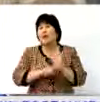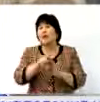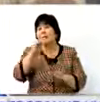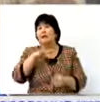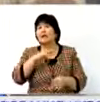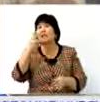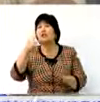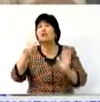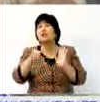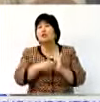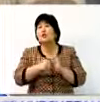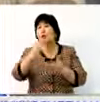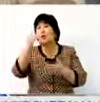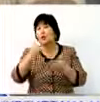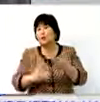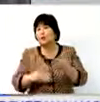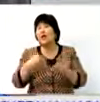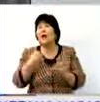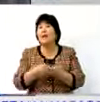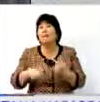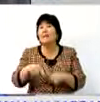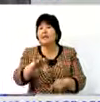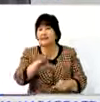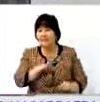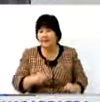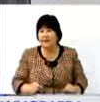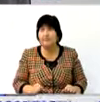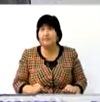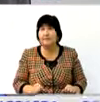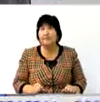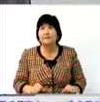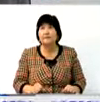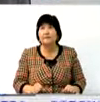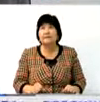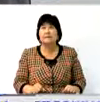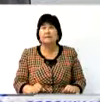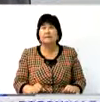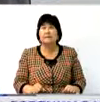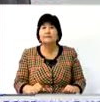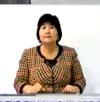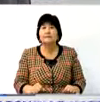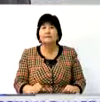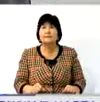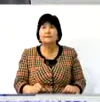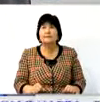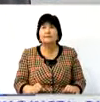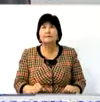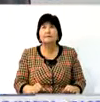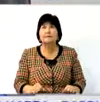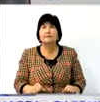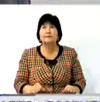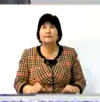был на 36 строчке Doing Business. Олар ертең политиктардың, банктардың, корпорациялардың